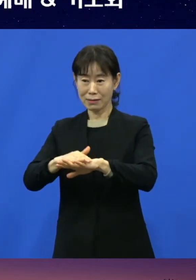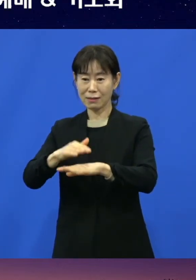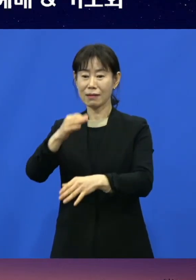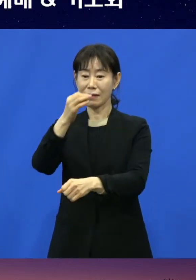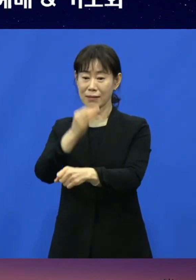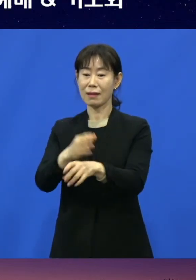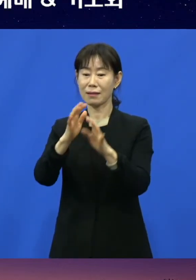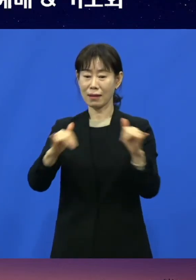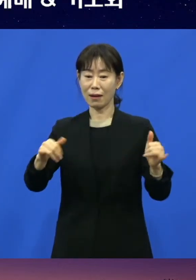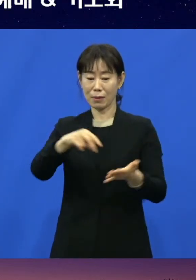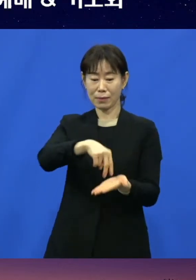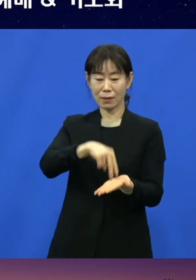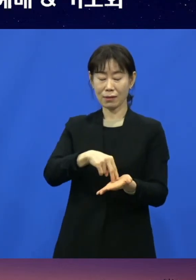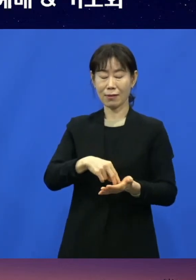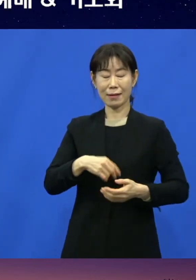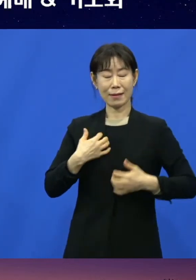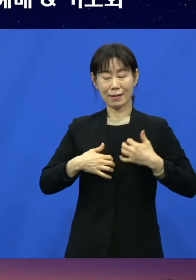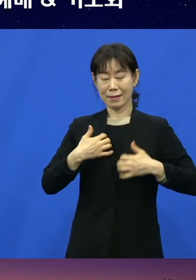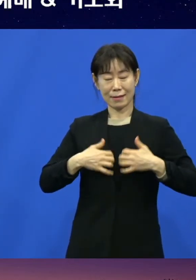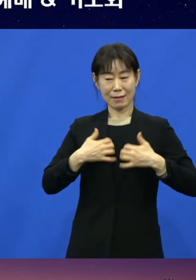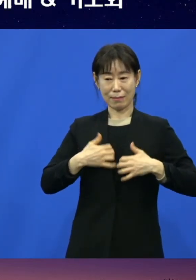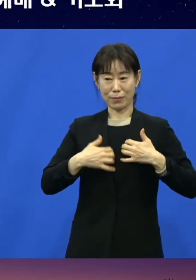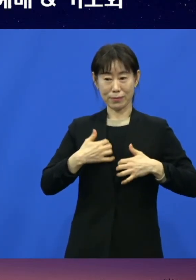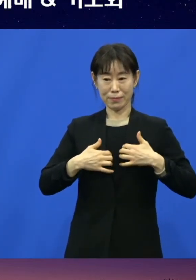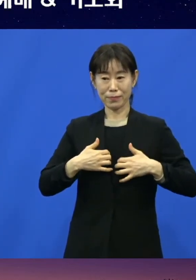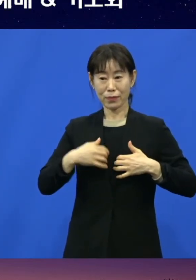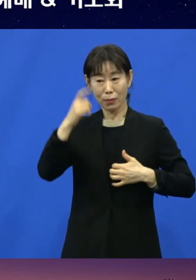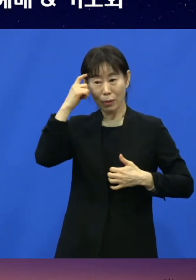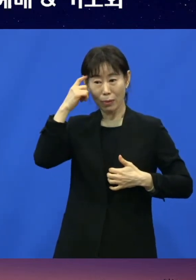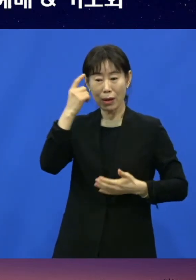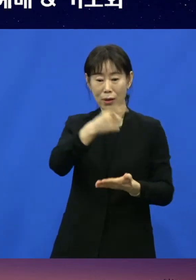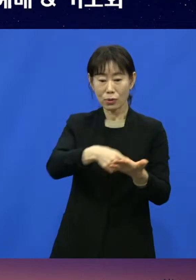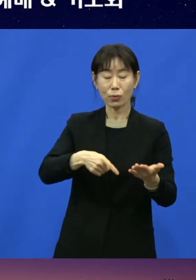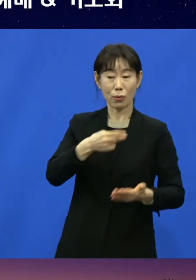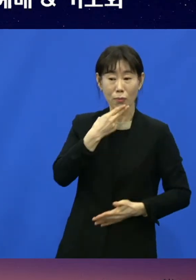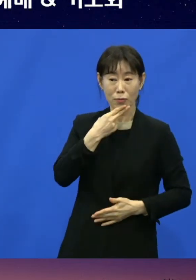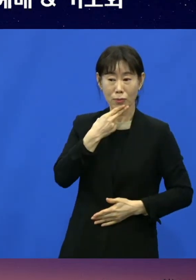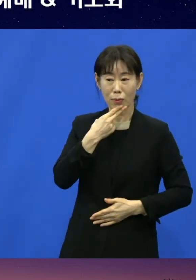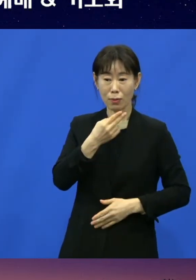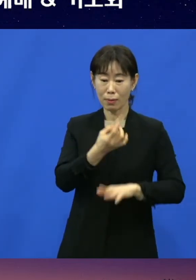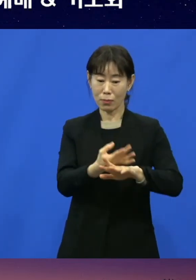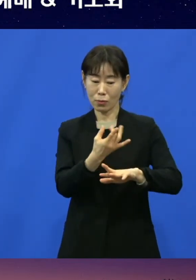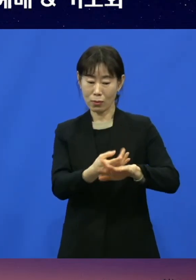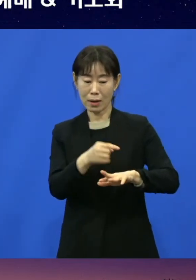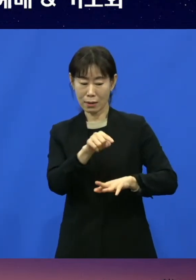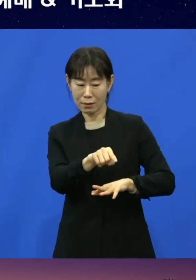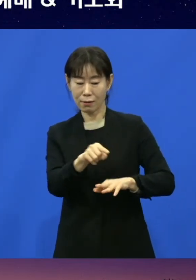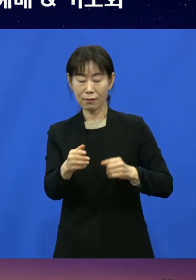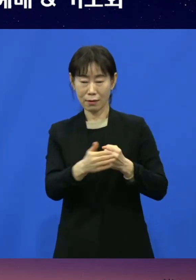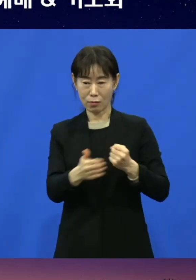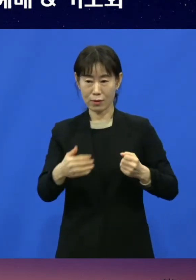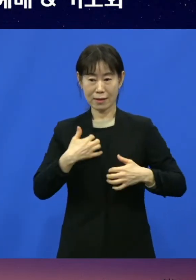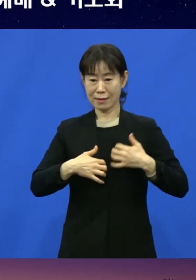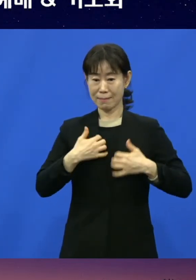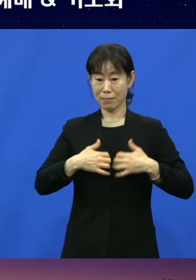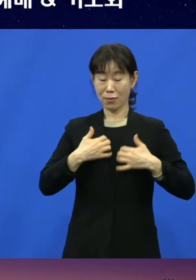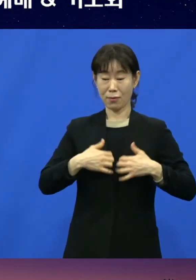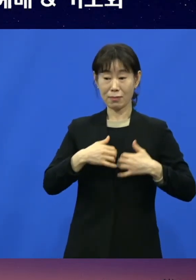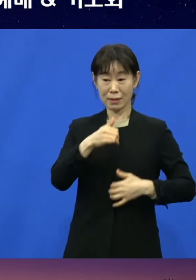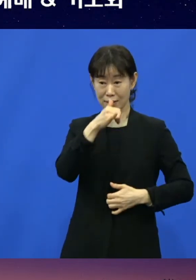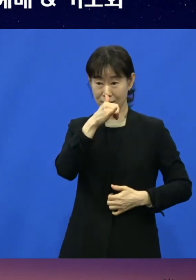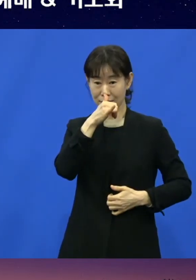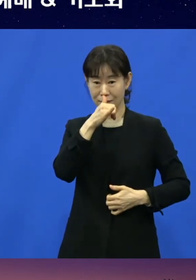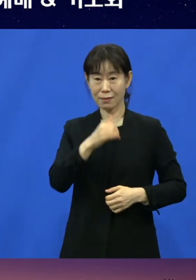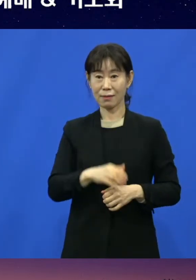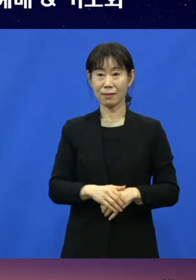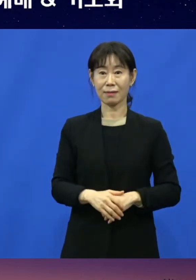손해본다는 마음이 조금이라도 든다면 기쁨이 있을 리가 없어요. 이 기뻐했다는 이 말은, 기뻐하며 돌아갔다는 이 표현은 굉장히 중요한 의미가